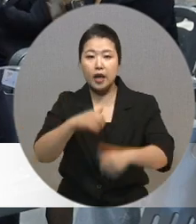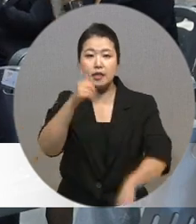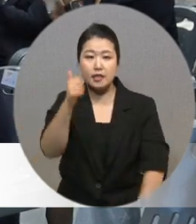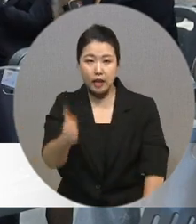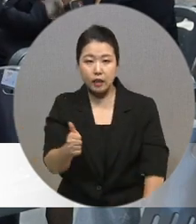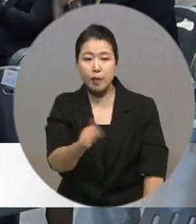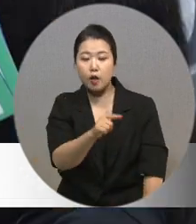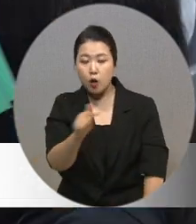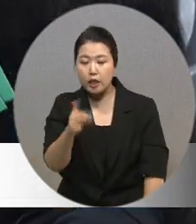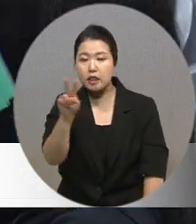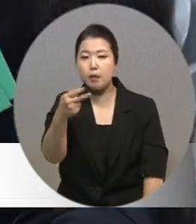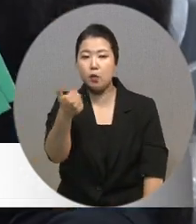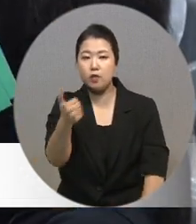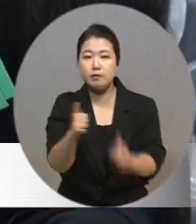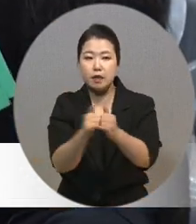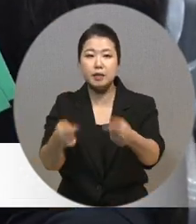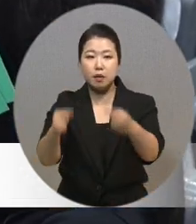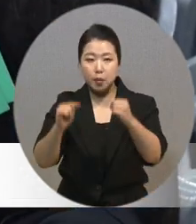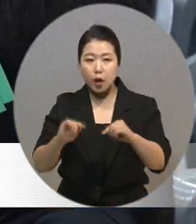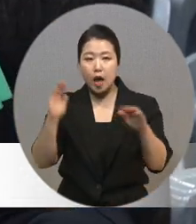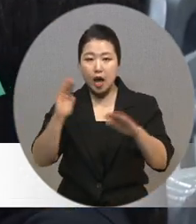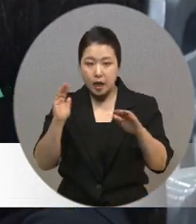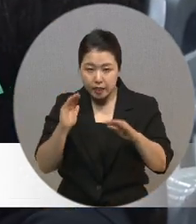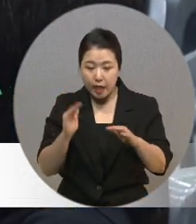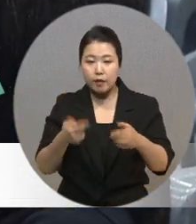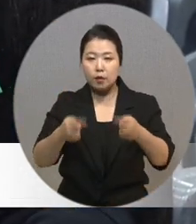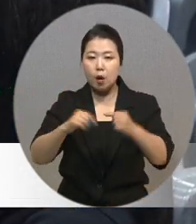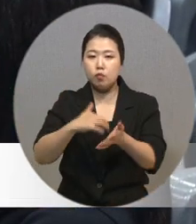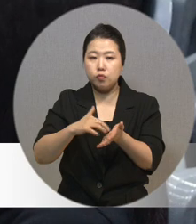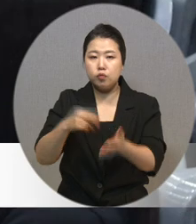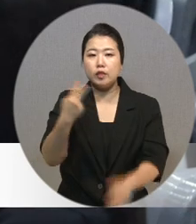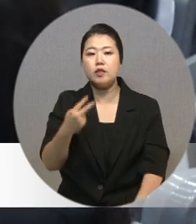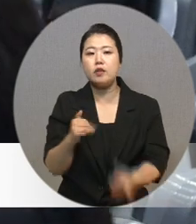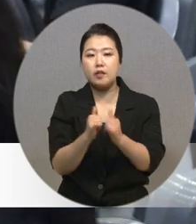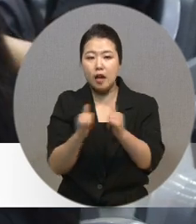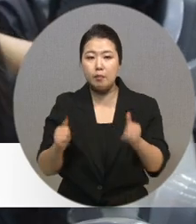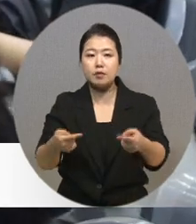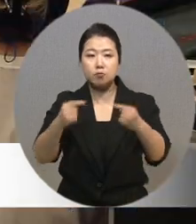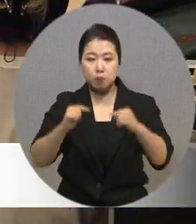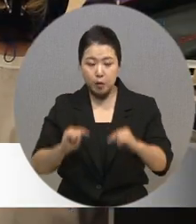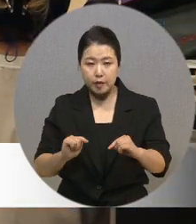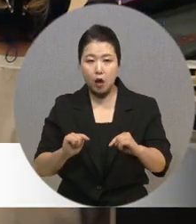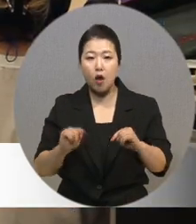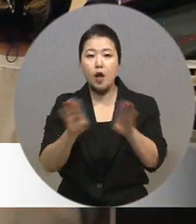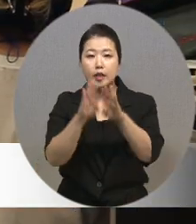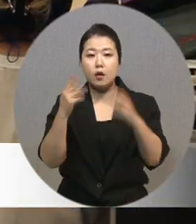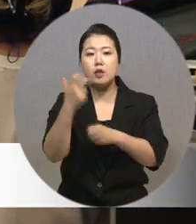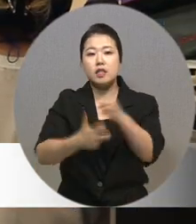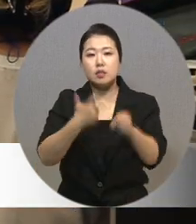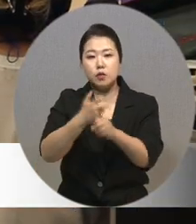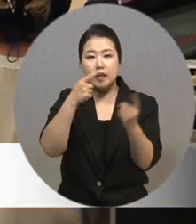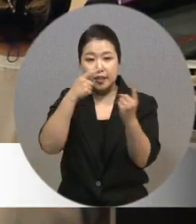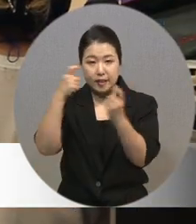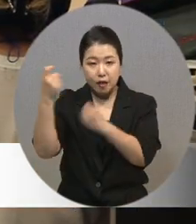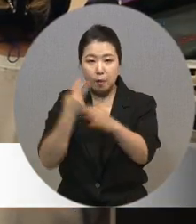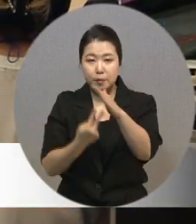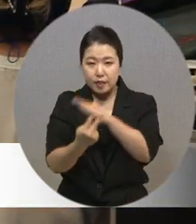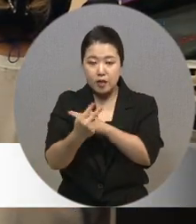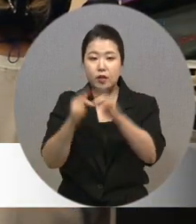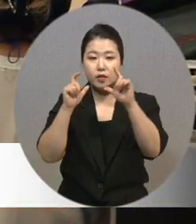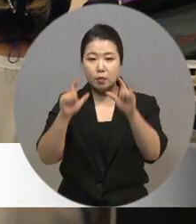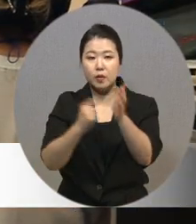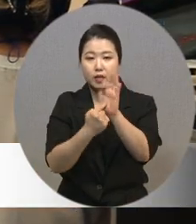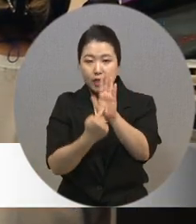명의 외빈과 학생들을 포함한 2,000여 명의 내빈들이 참석한 가운데 개규 70주년 비전 선포식과